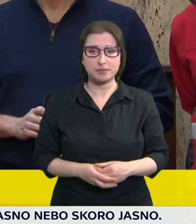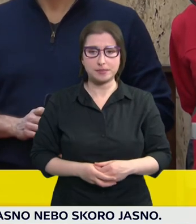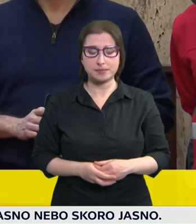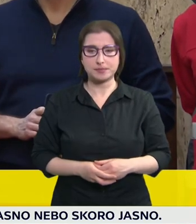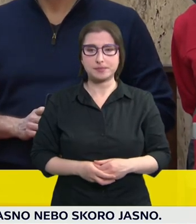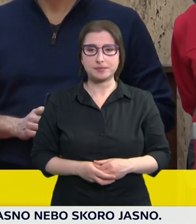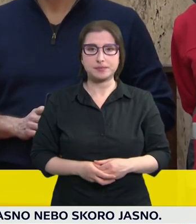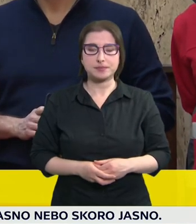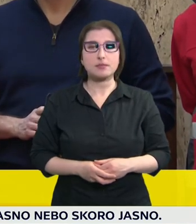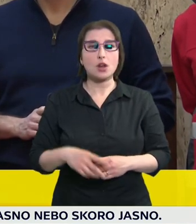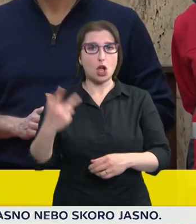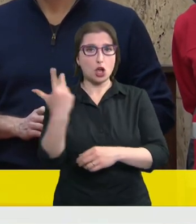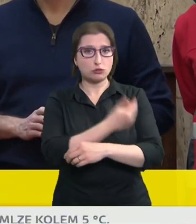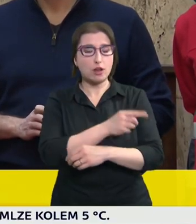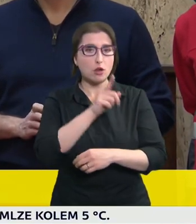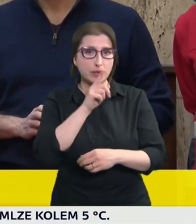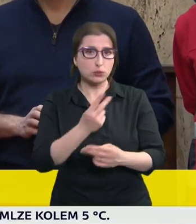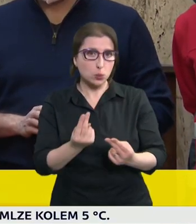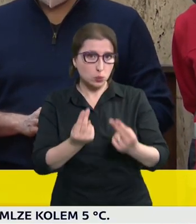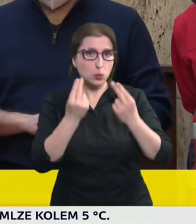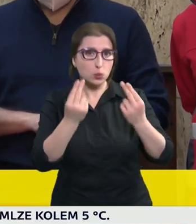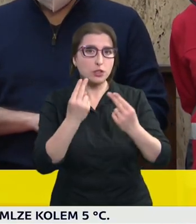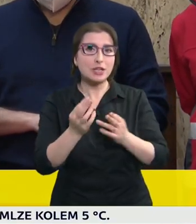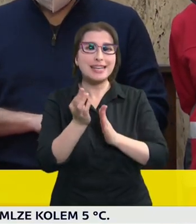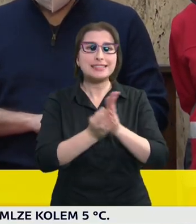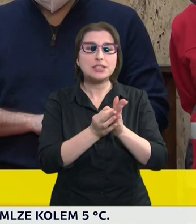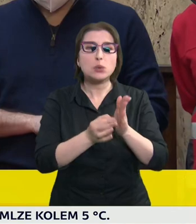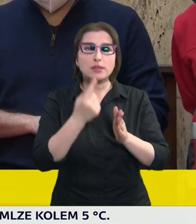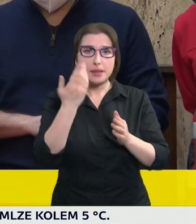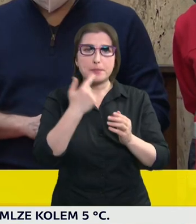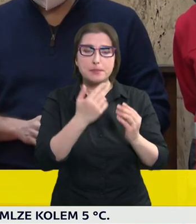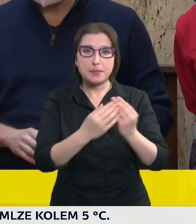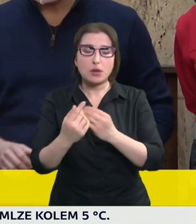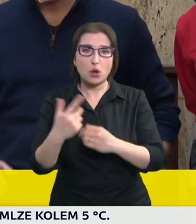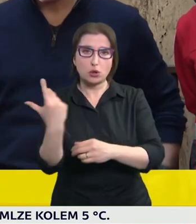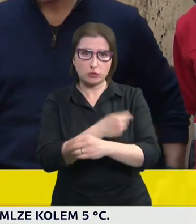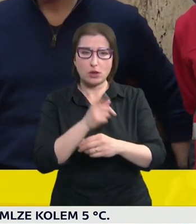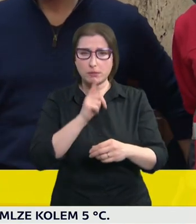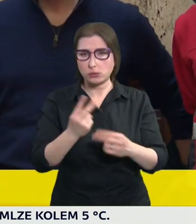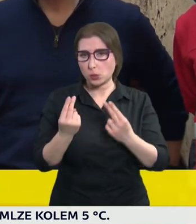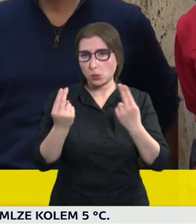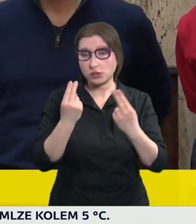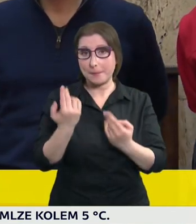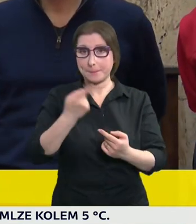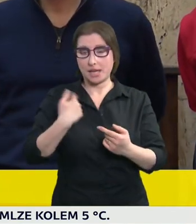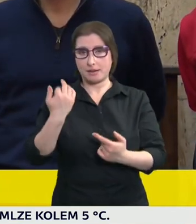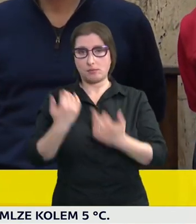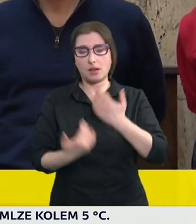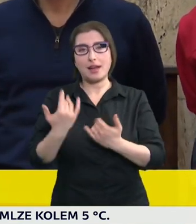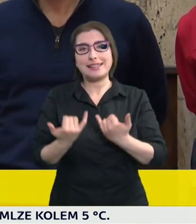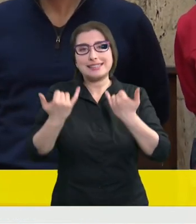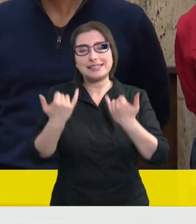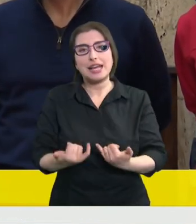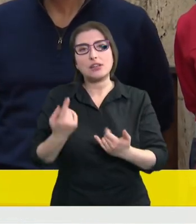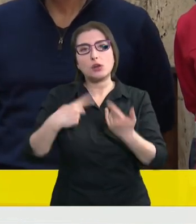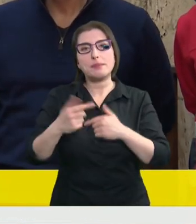Očkování bude tím klíčovým faktorem, jak se z té situace, kterou byste tady prezentovali, dostat. Podle našich výpočtů momentálně by v Česku mělo být zhruba asi 200